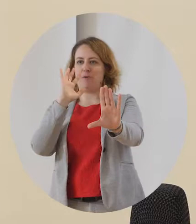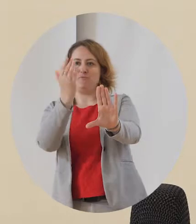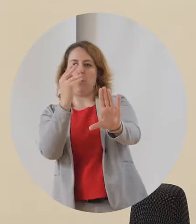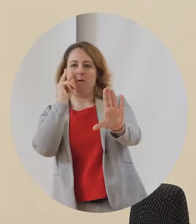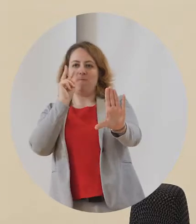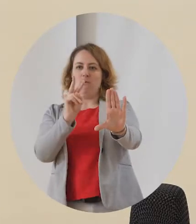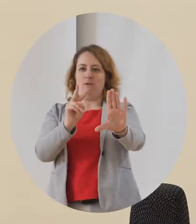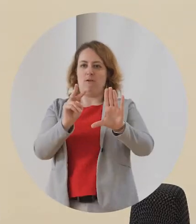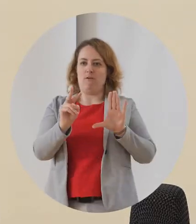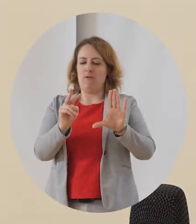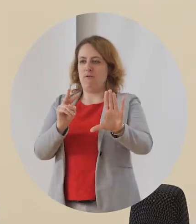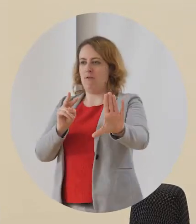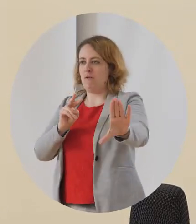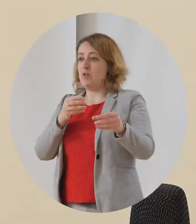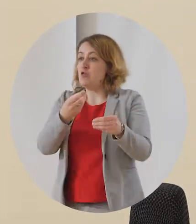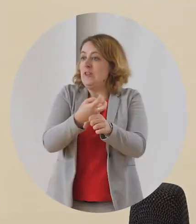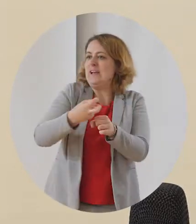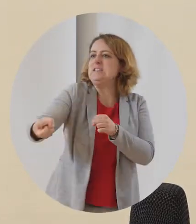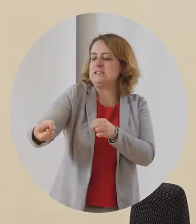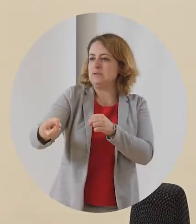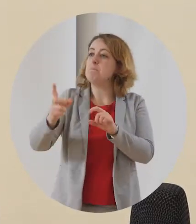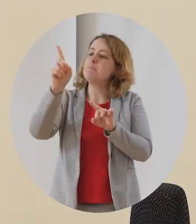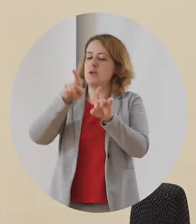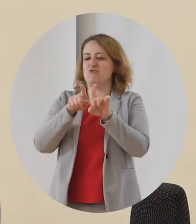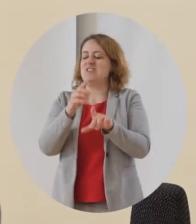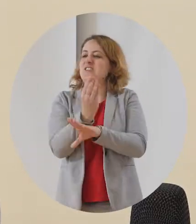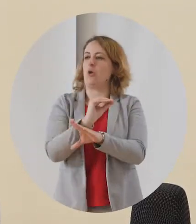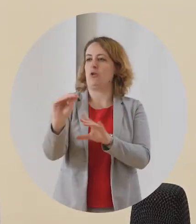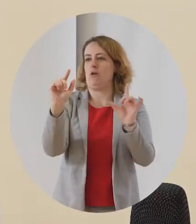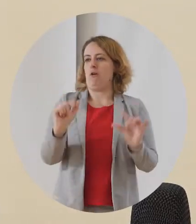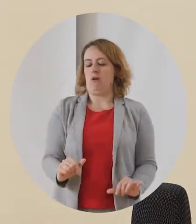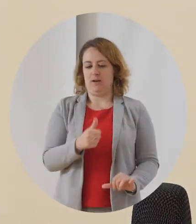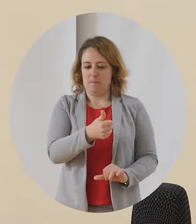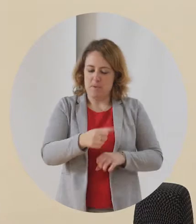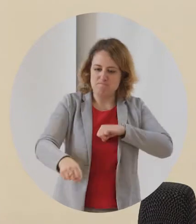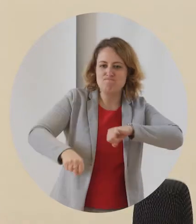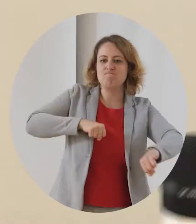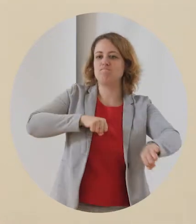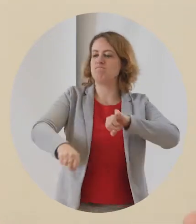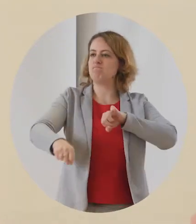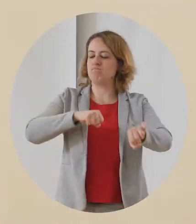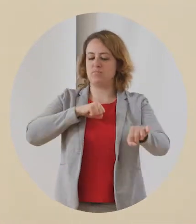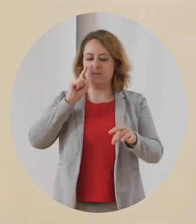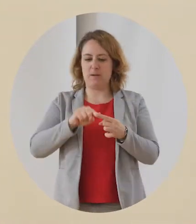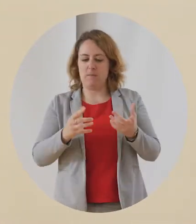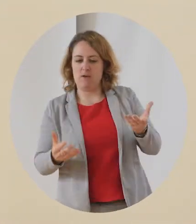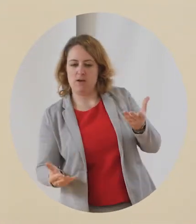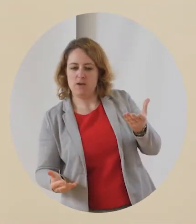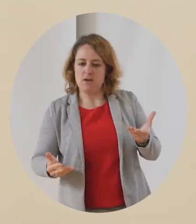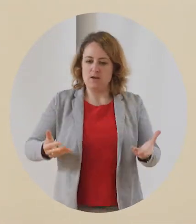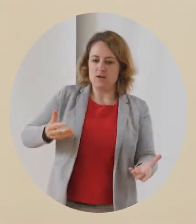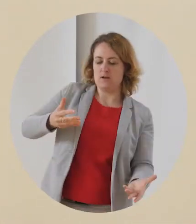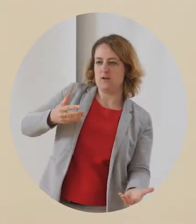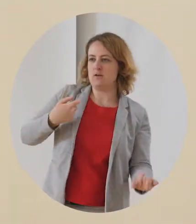temps, et donc lui permettre de se mettre en risque en toute sécurité et d'être plus active au niveau de